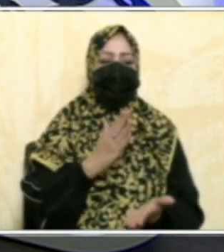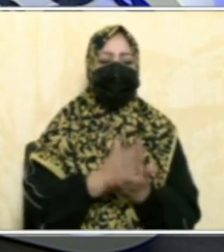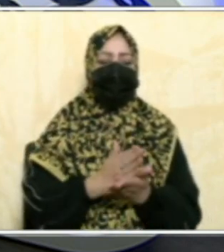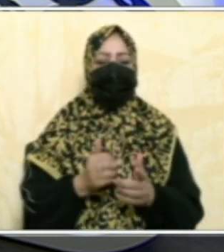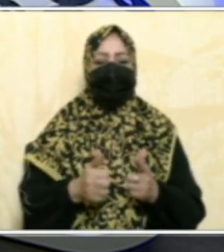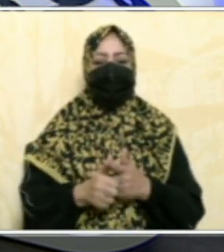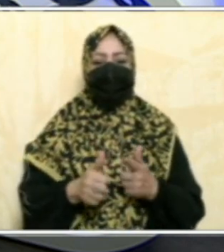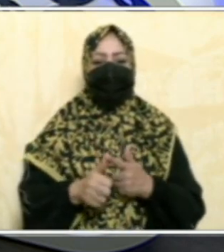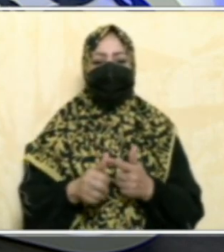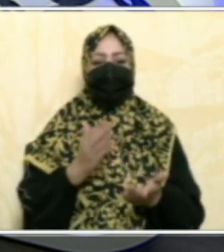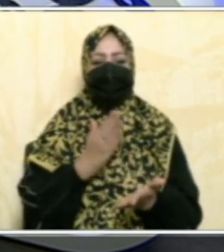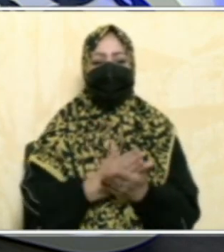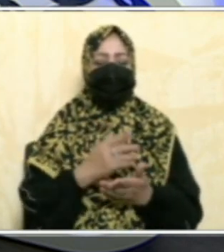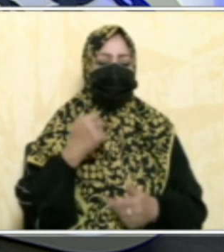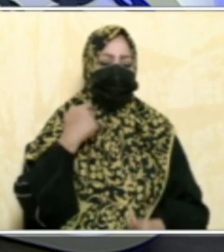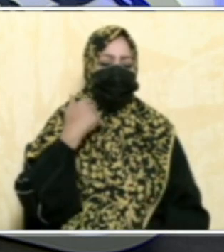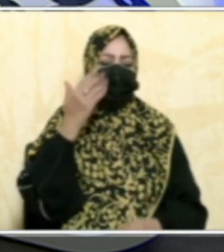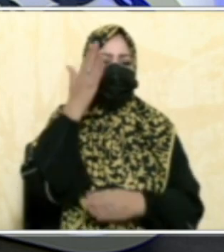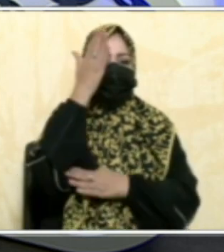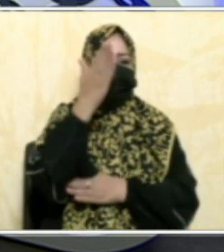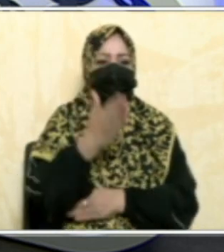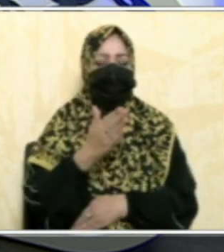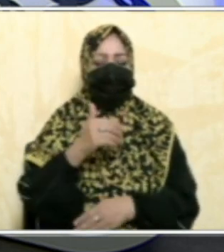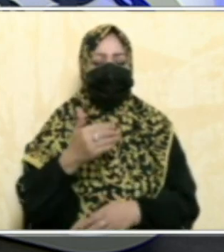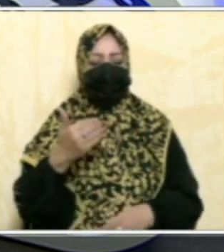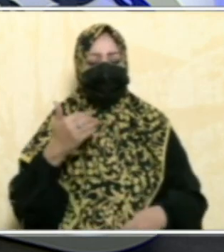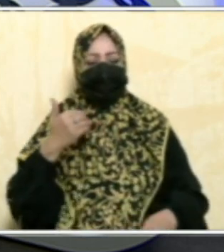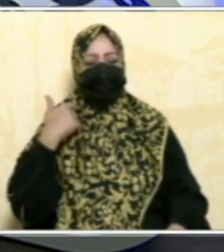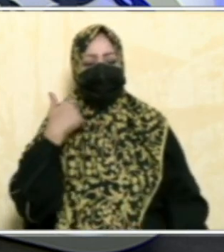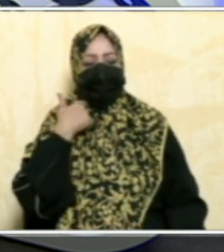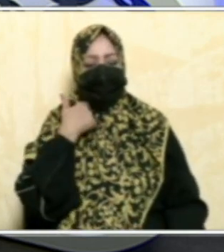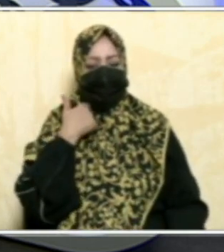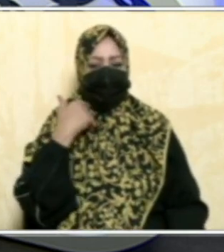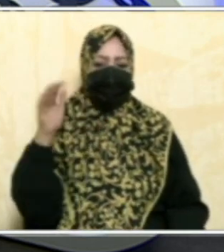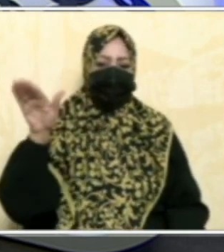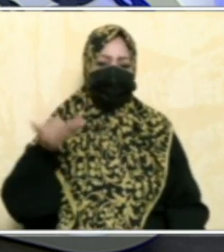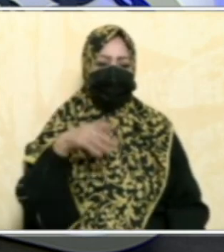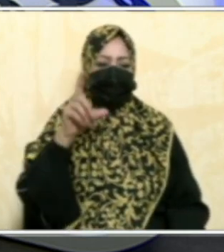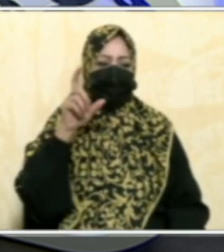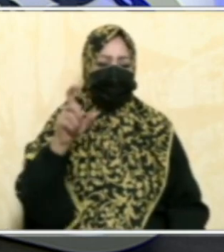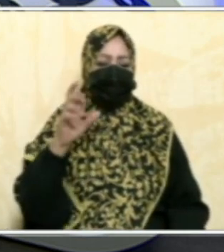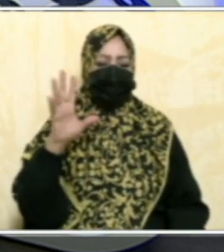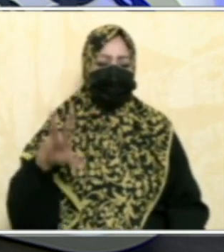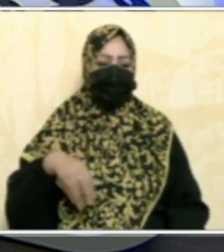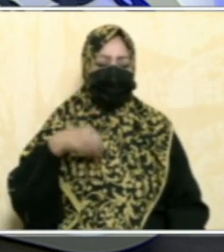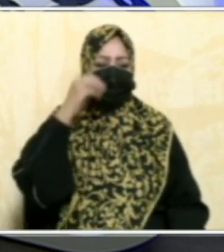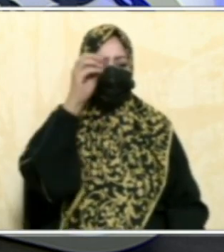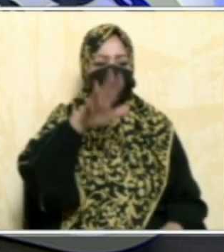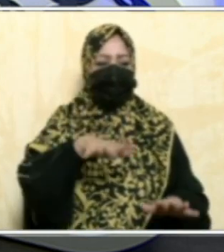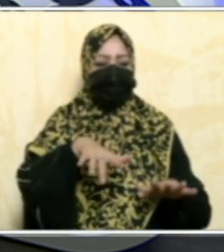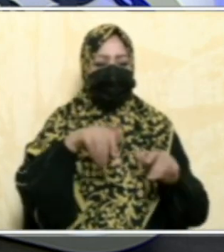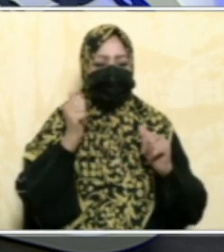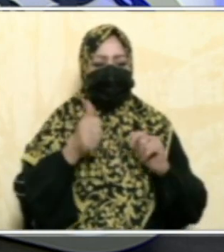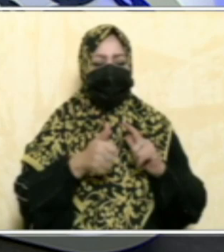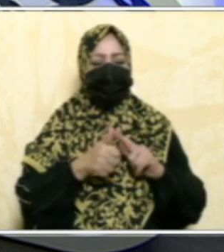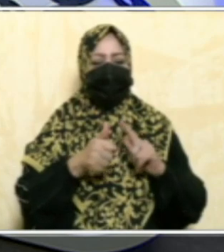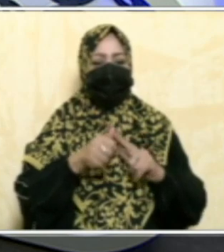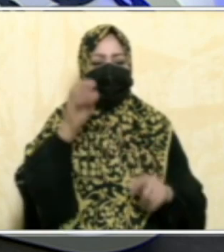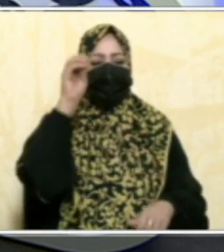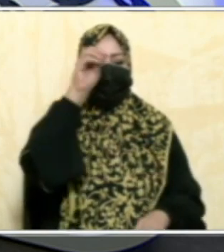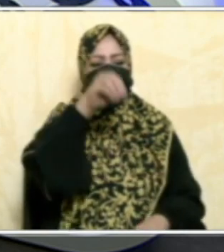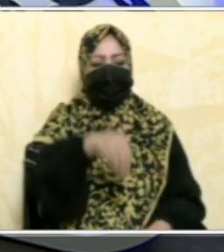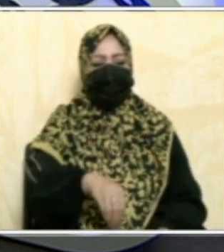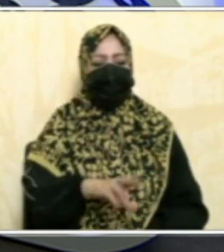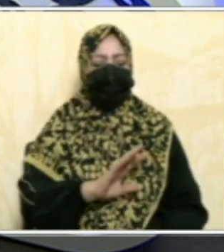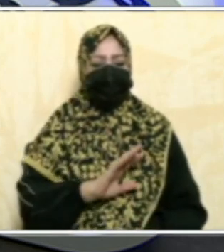المغرب. فلما بنأتي بالركعة بعد انتهاء الصلاة، هل الركعة هي تكون بالنسبة لي أنا، هل هي الركعة الأولى اللي فاتتني أم هي